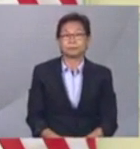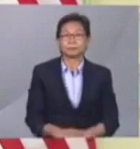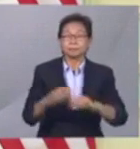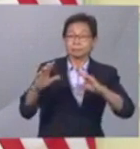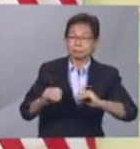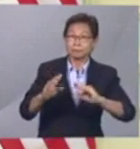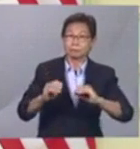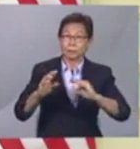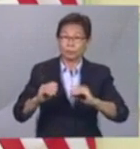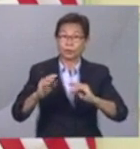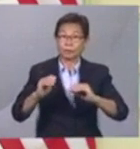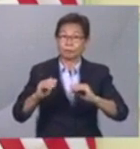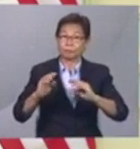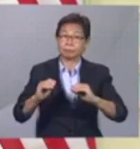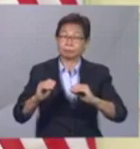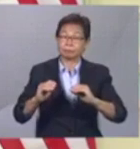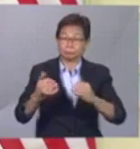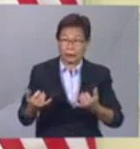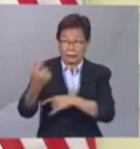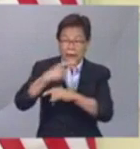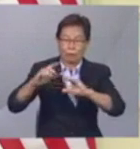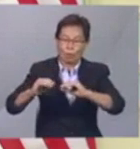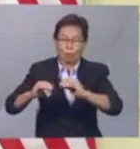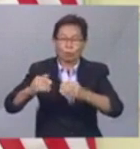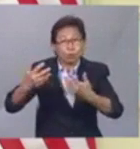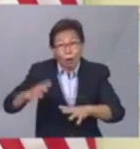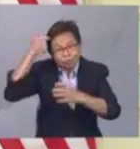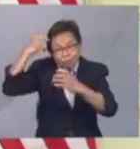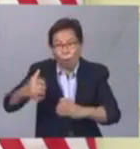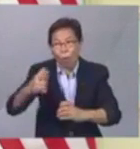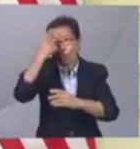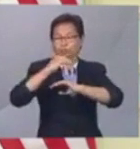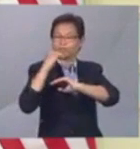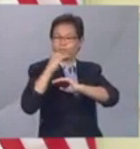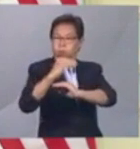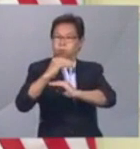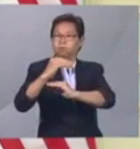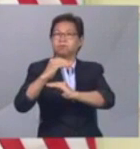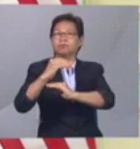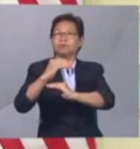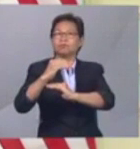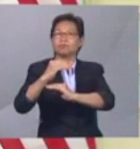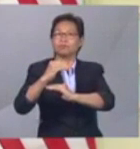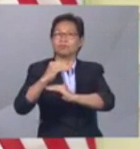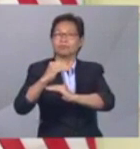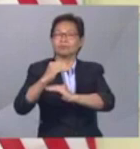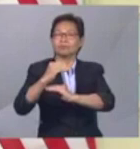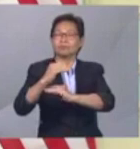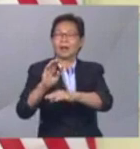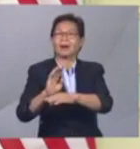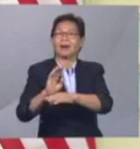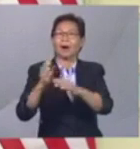Bersyarat telah membuat keputusan untuk menghadkan operasi Jabatan Immigration